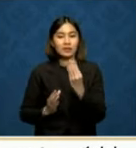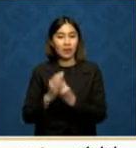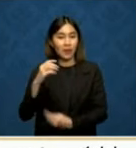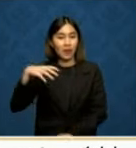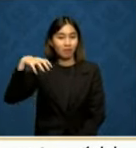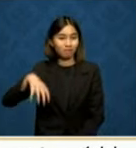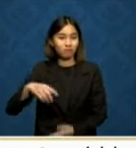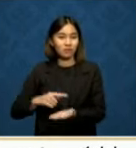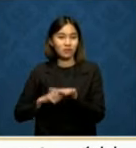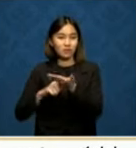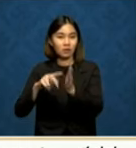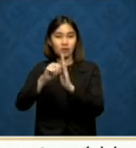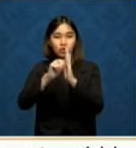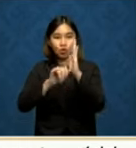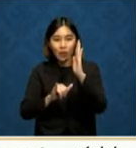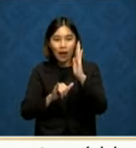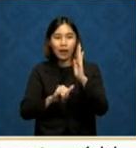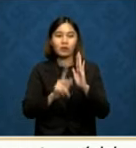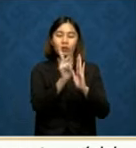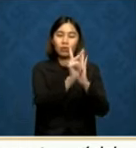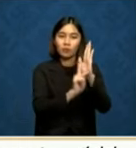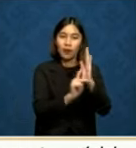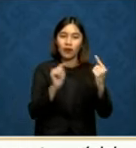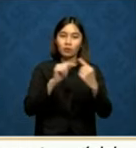เสนอ นโยบายกดหมาย